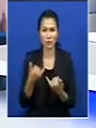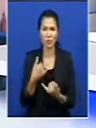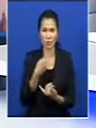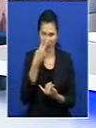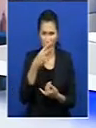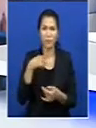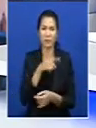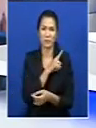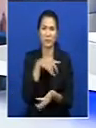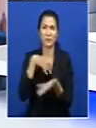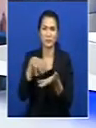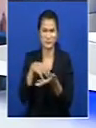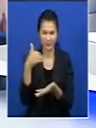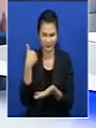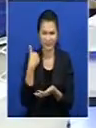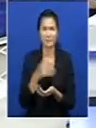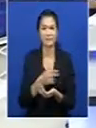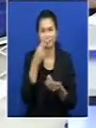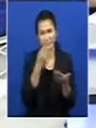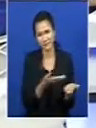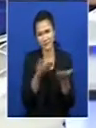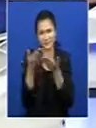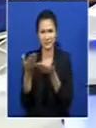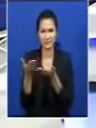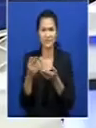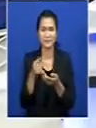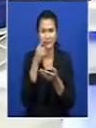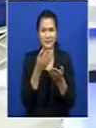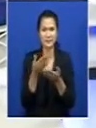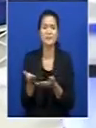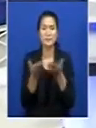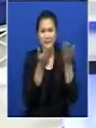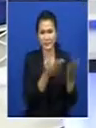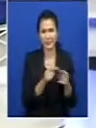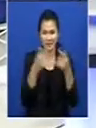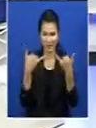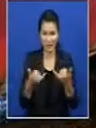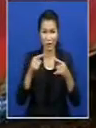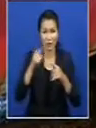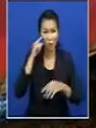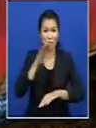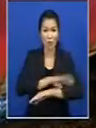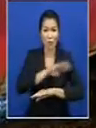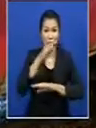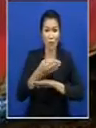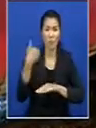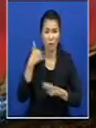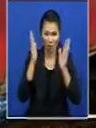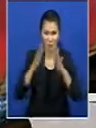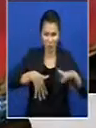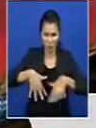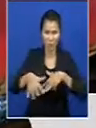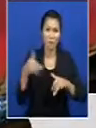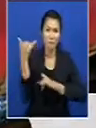ระหงก็รออยู่แล้วเหมือนกัน ค่ะ ติดตามพร้อมกันเลยค่ะคุณกิรติ สวัสดีค่ะที่สถานีรถไฟหัวลำโพงนะคะวันนี้ก็เริ่มมีประชาชนบางส่วนทยอยเดินท